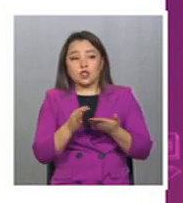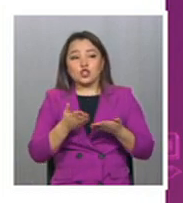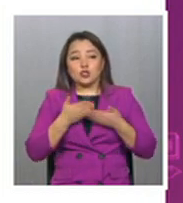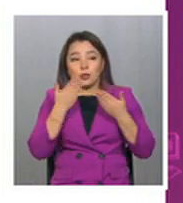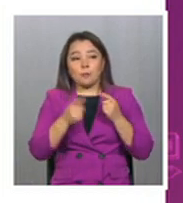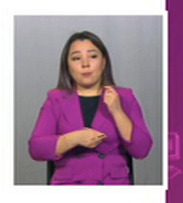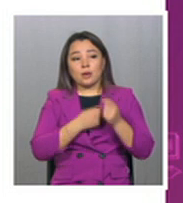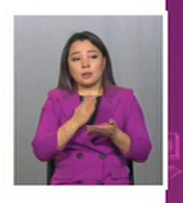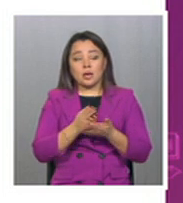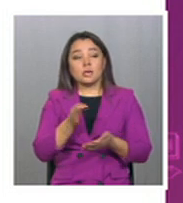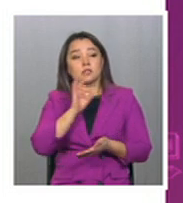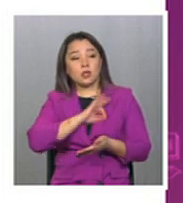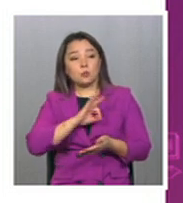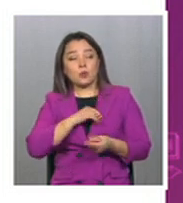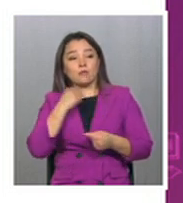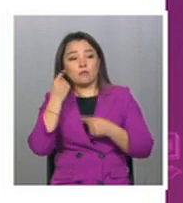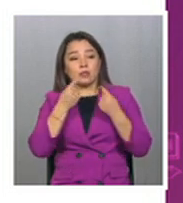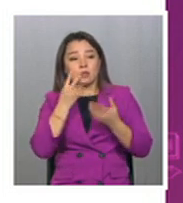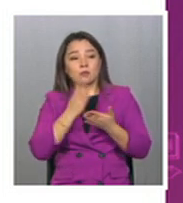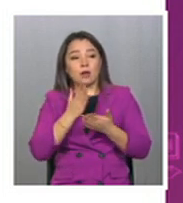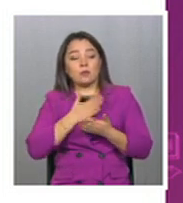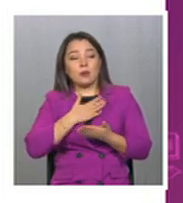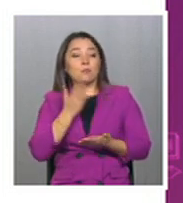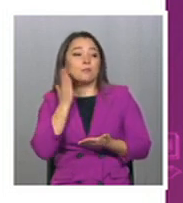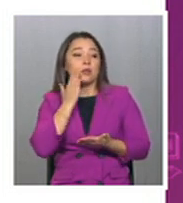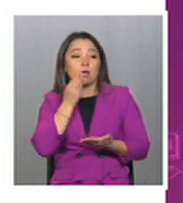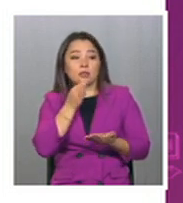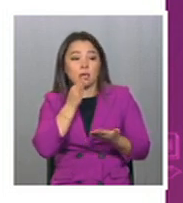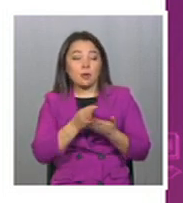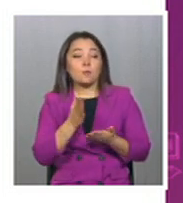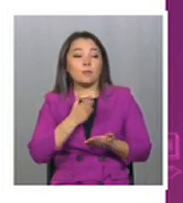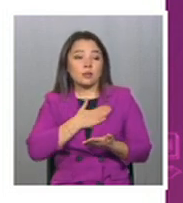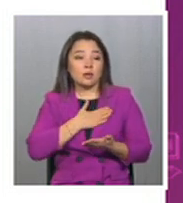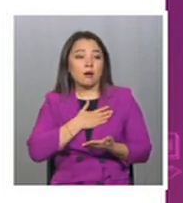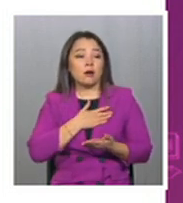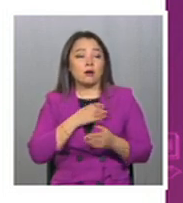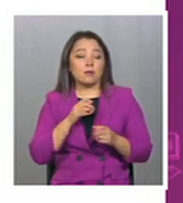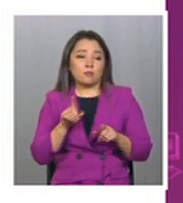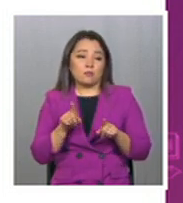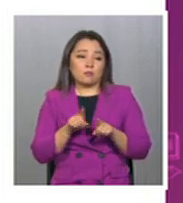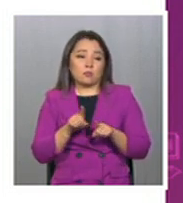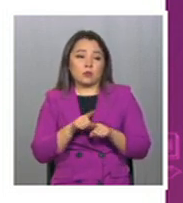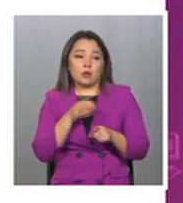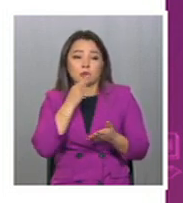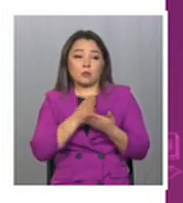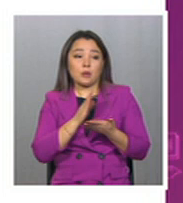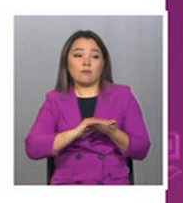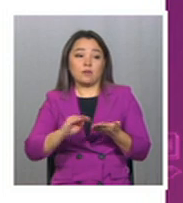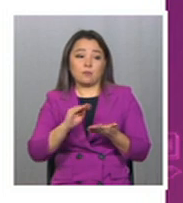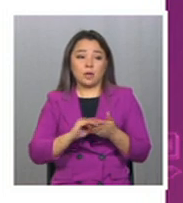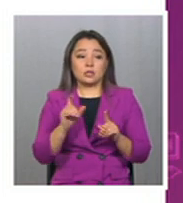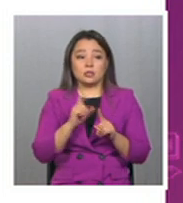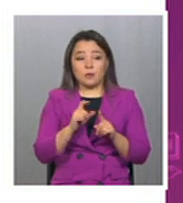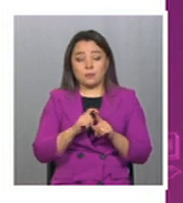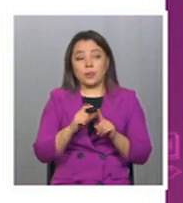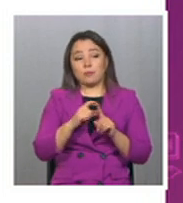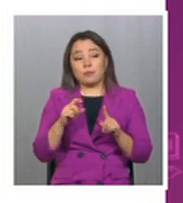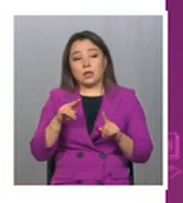материале, используя выражение «я предполагаю», «мне кажется». Выписывали слова с